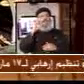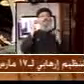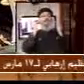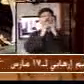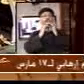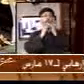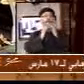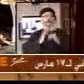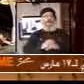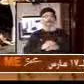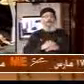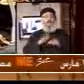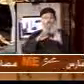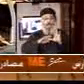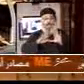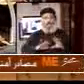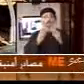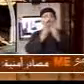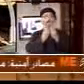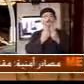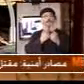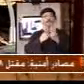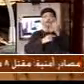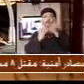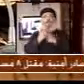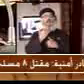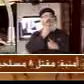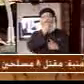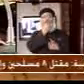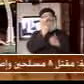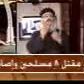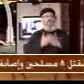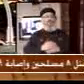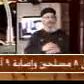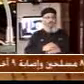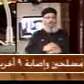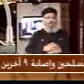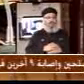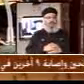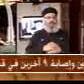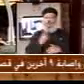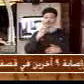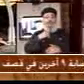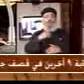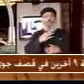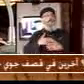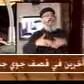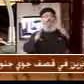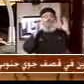3 أيام يمكثون معي وليس لهم ما يأكلون، ولست أريد أن